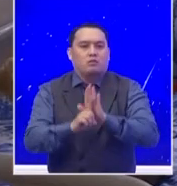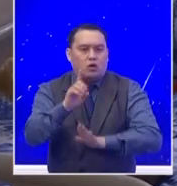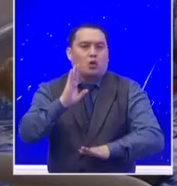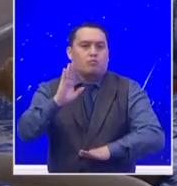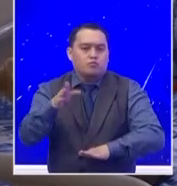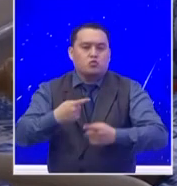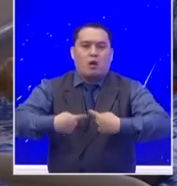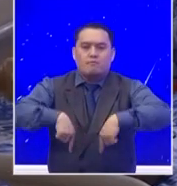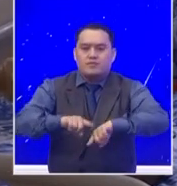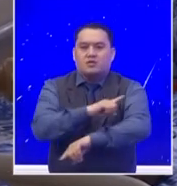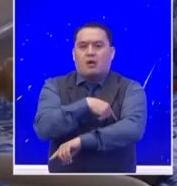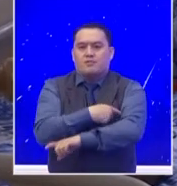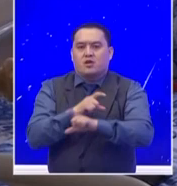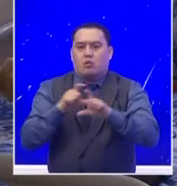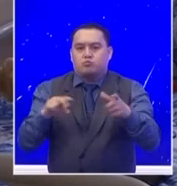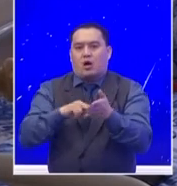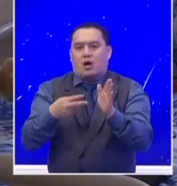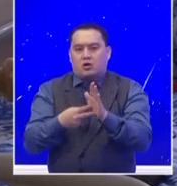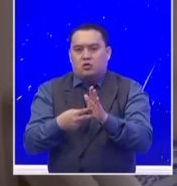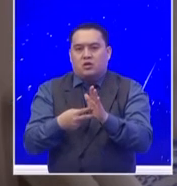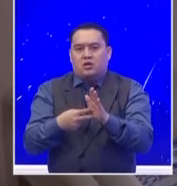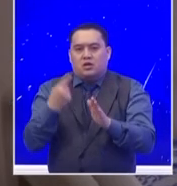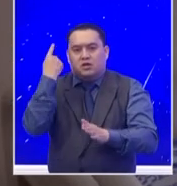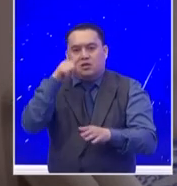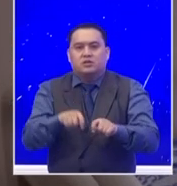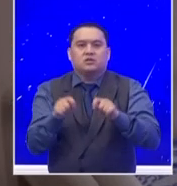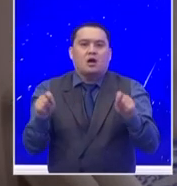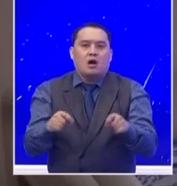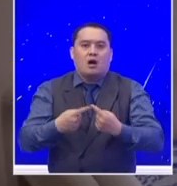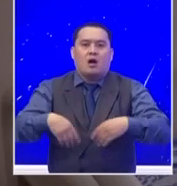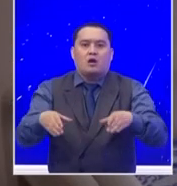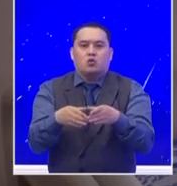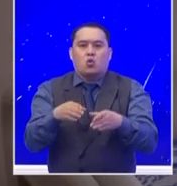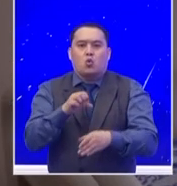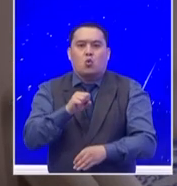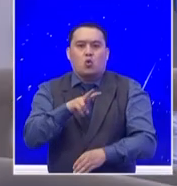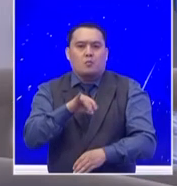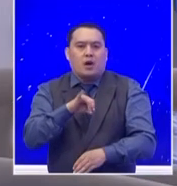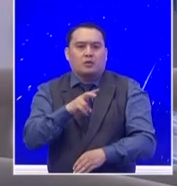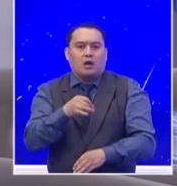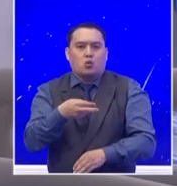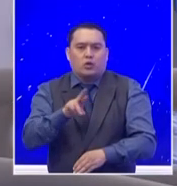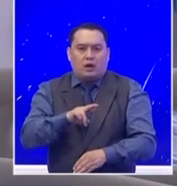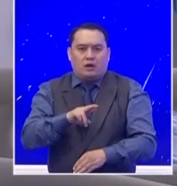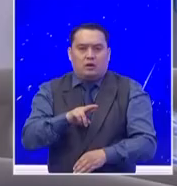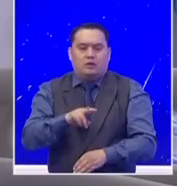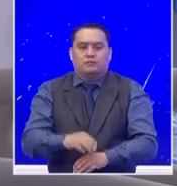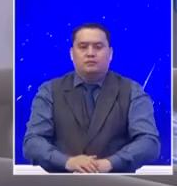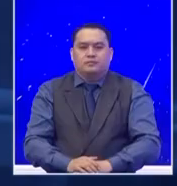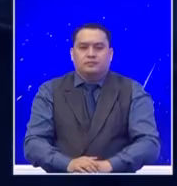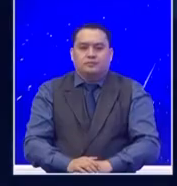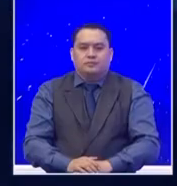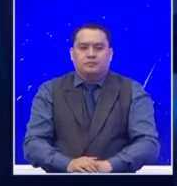будущем на базе медицинского учреждения планируют инициировать создание отделений пульмонологии, а также торакальной и сосудистой